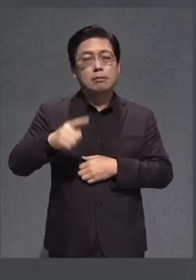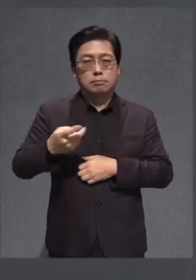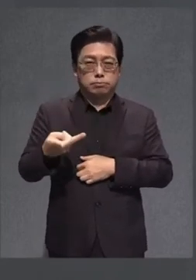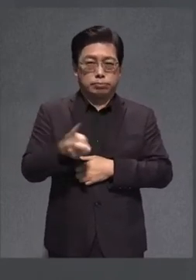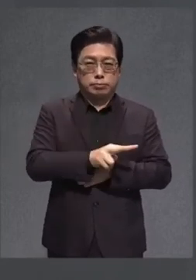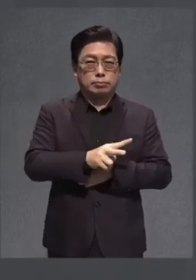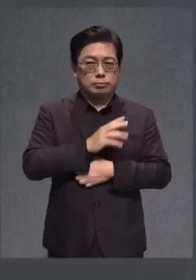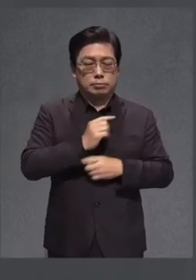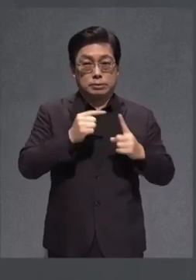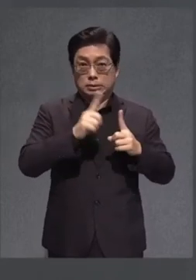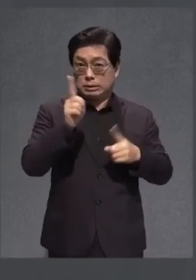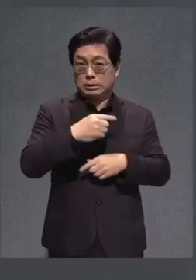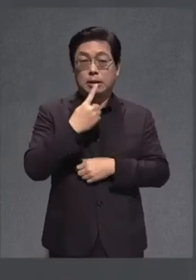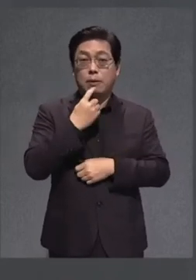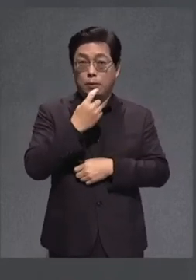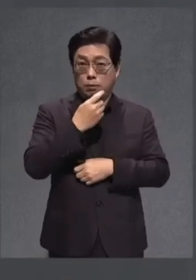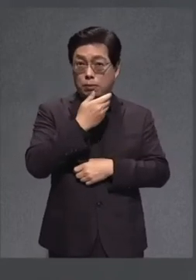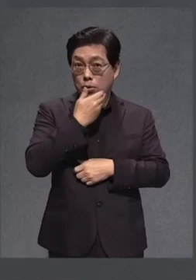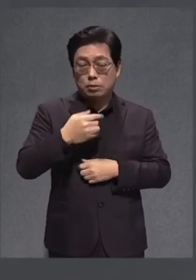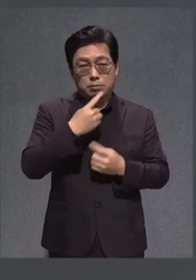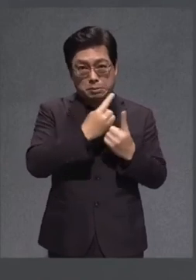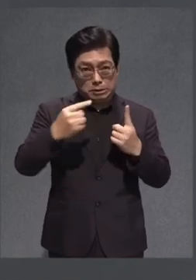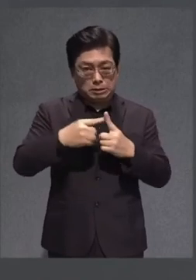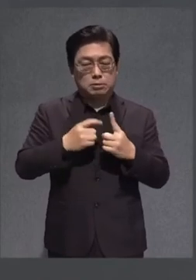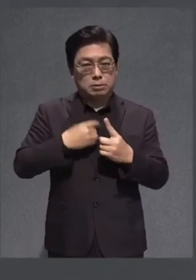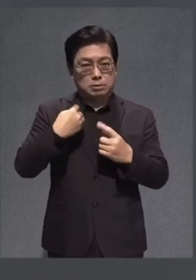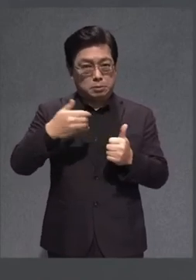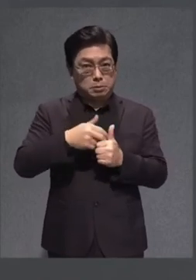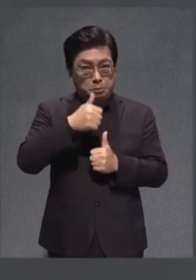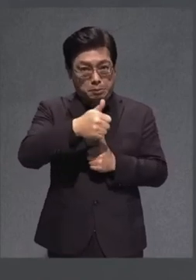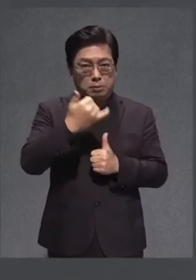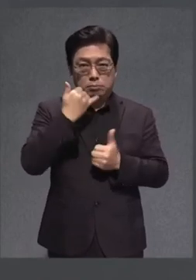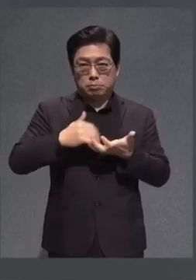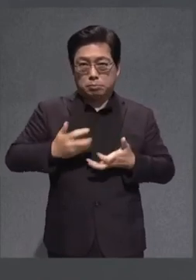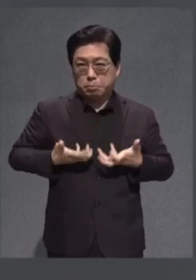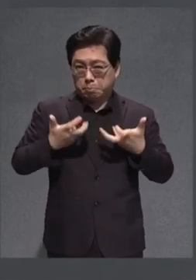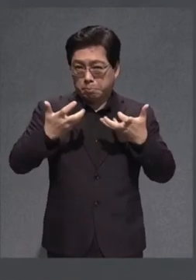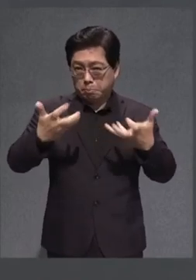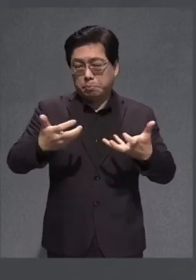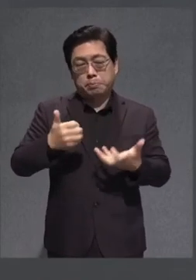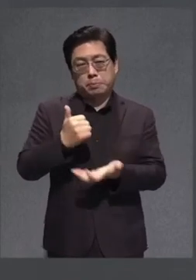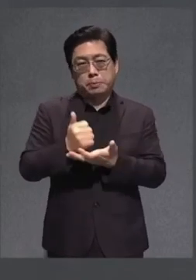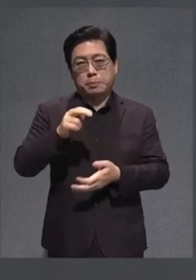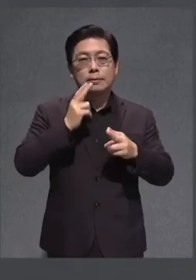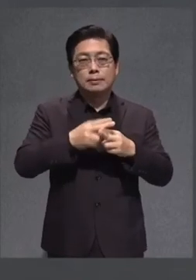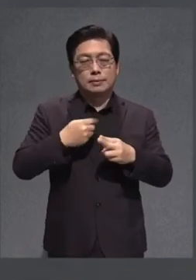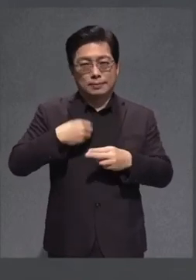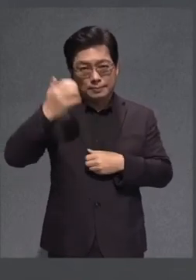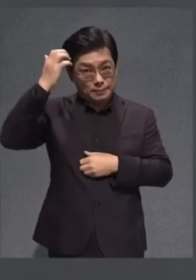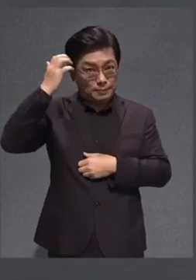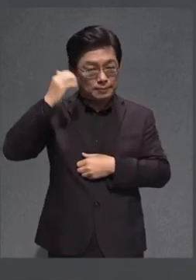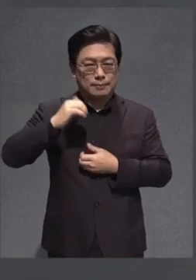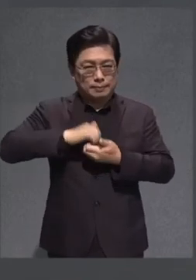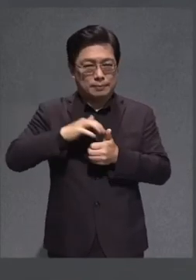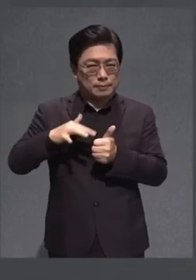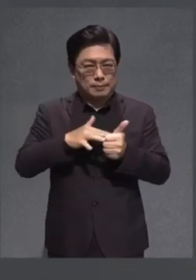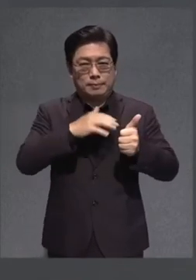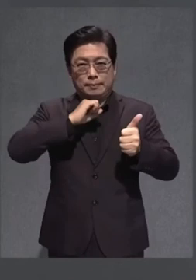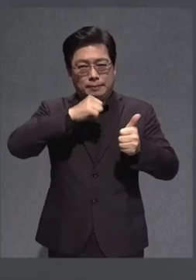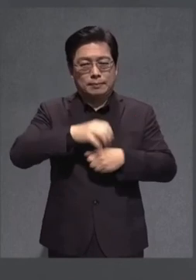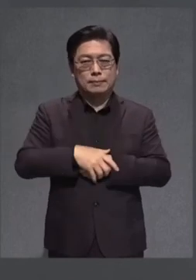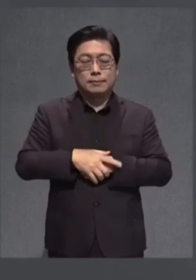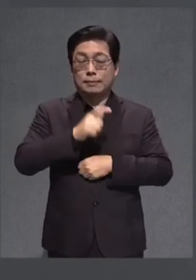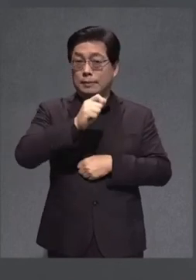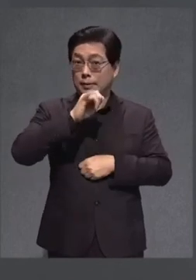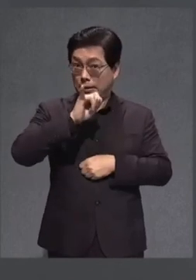转向人才红利，每一个人更好的教育，让他发挥更大的功能。像我将带领台湾